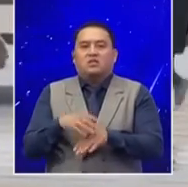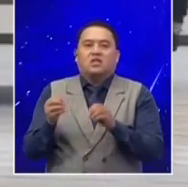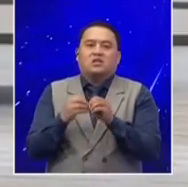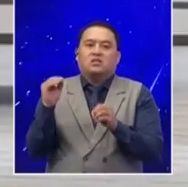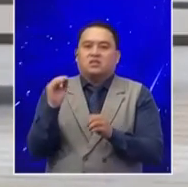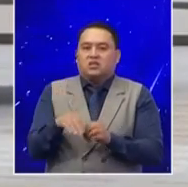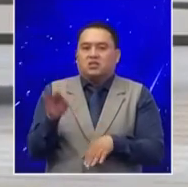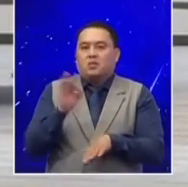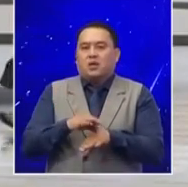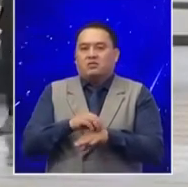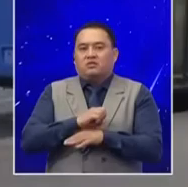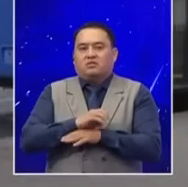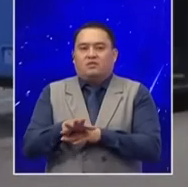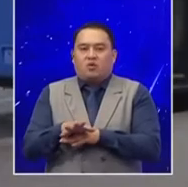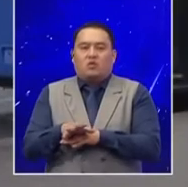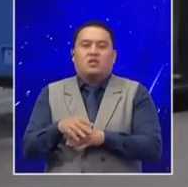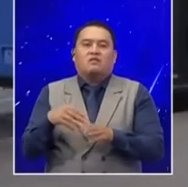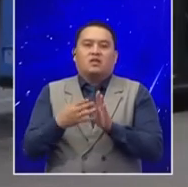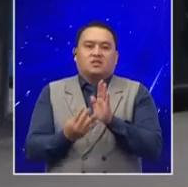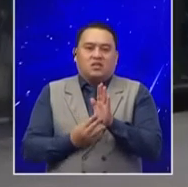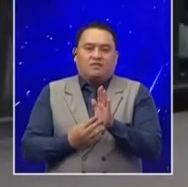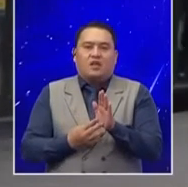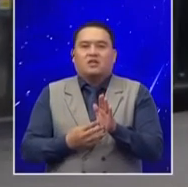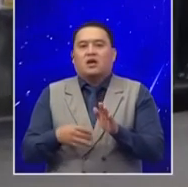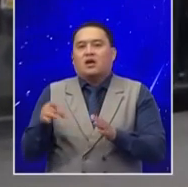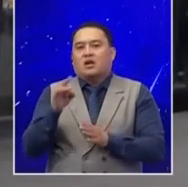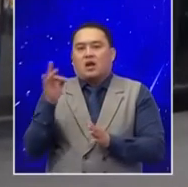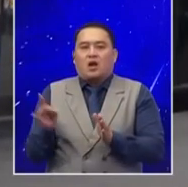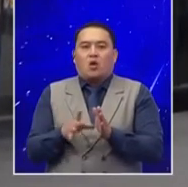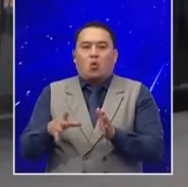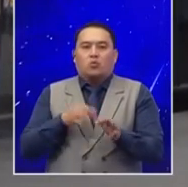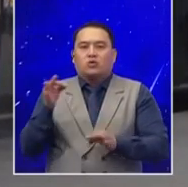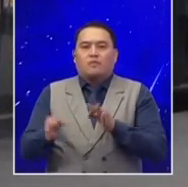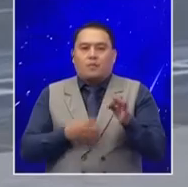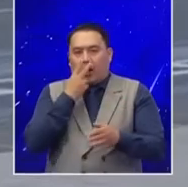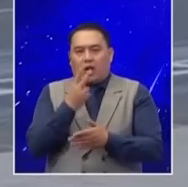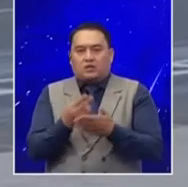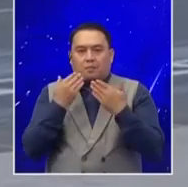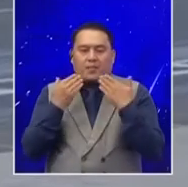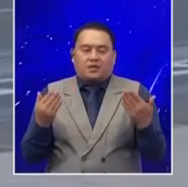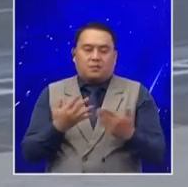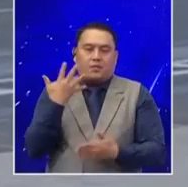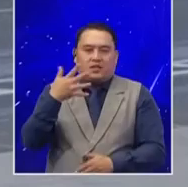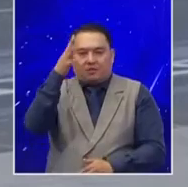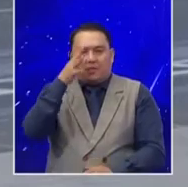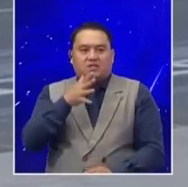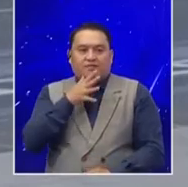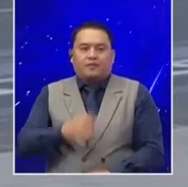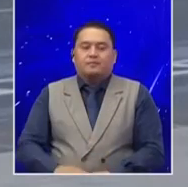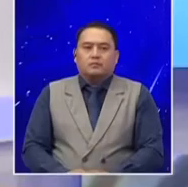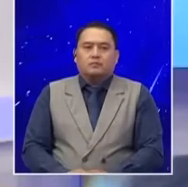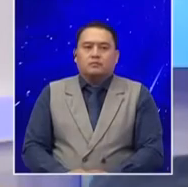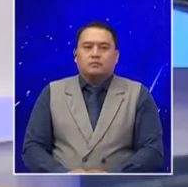10,5 тысяч заболевших COVID-19. Это рекордный суточный показатель за последние 5 месяцев.